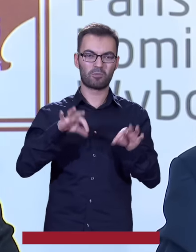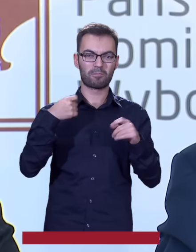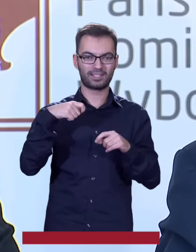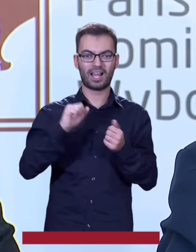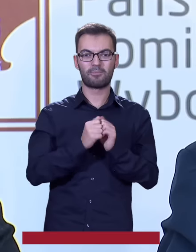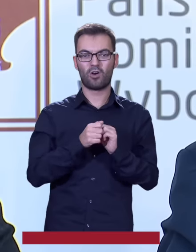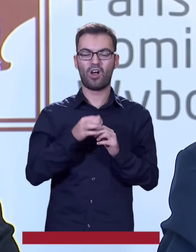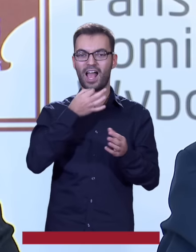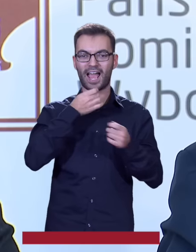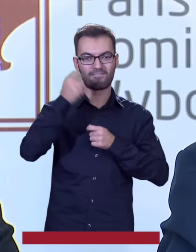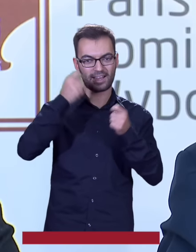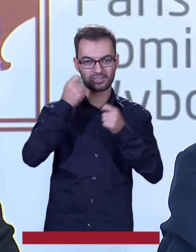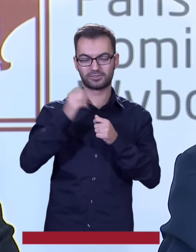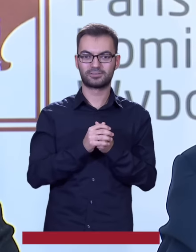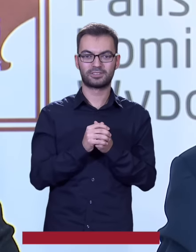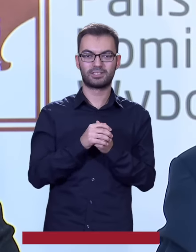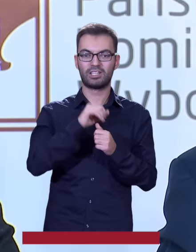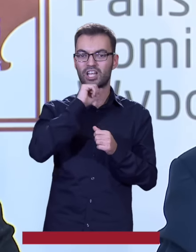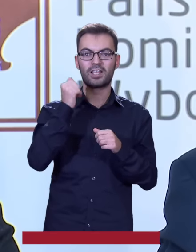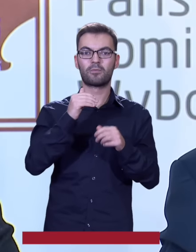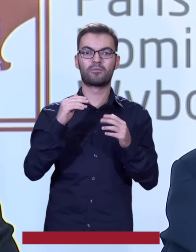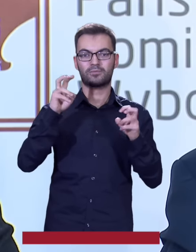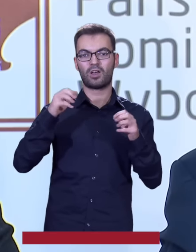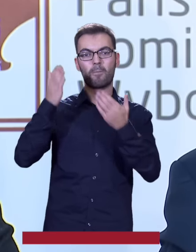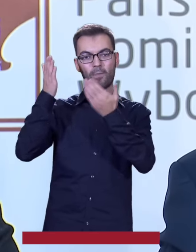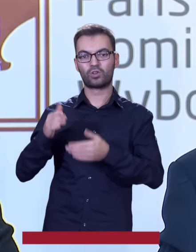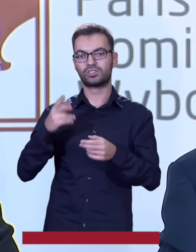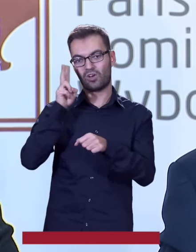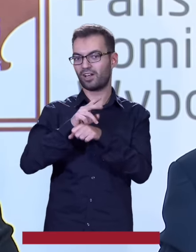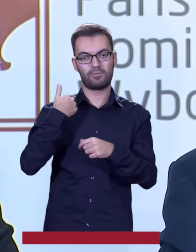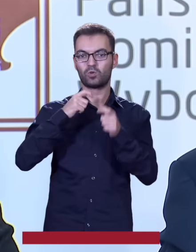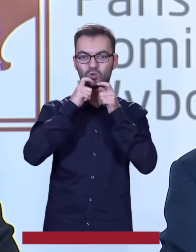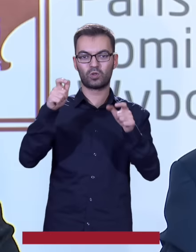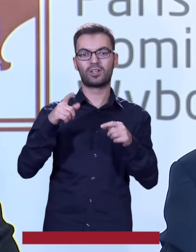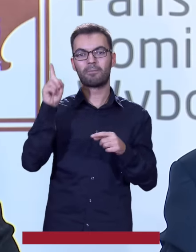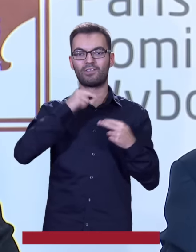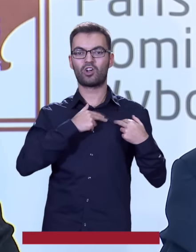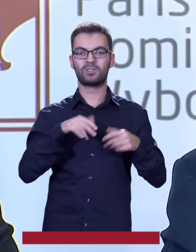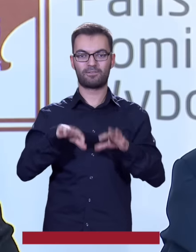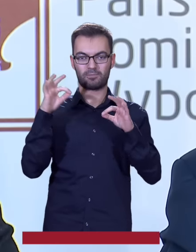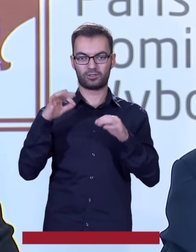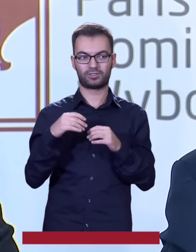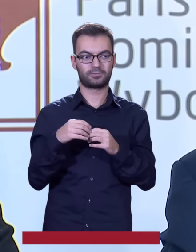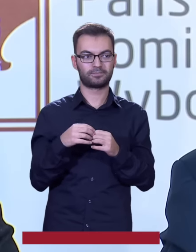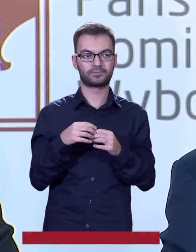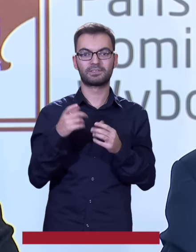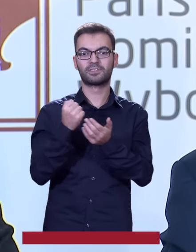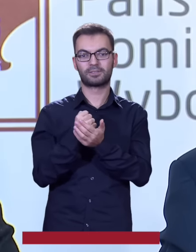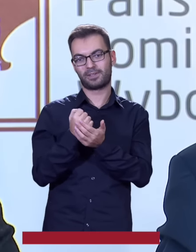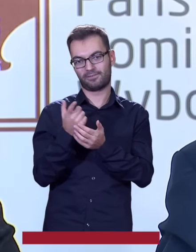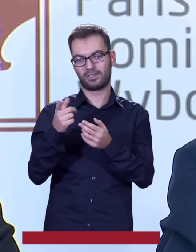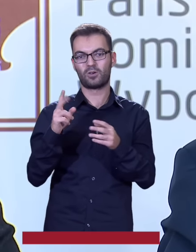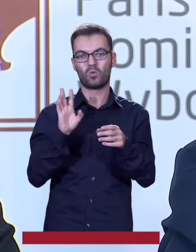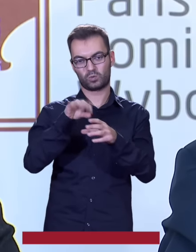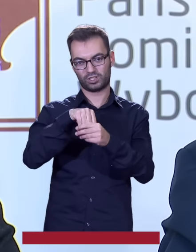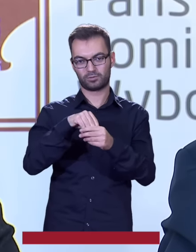referendum, żaden mąż zaufania nie zgłosił się do Państwowej Komisji Wyborczej, jeżeli chodzi o udział.